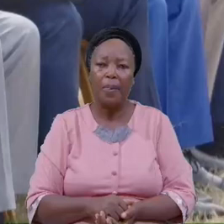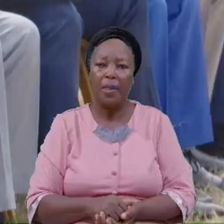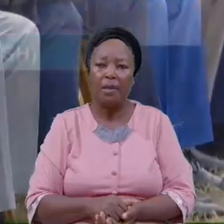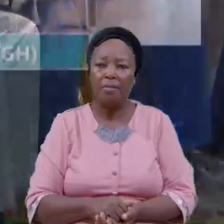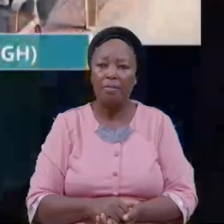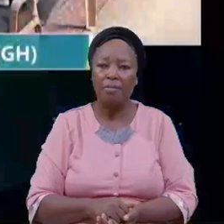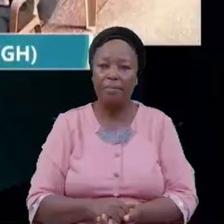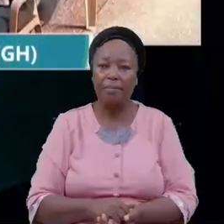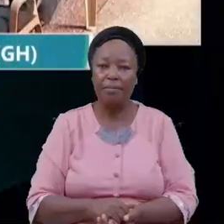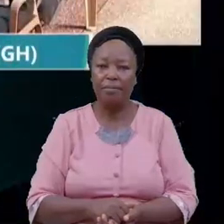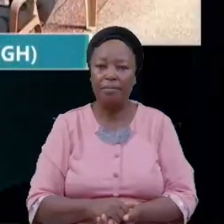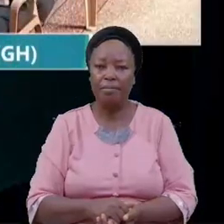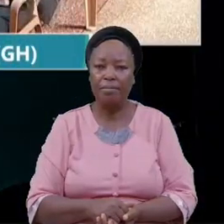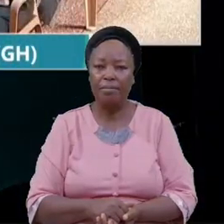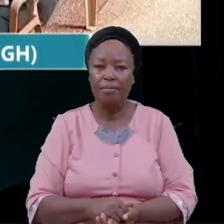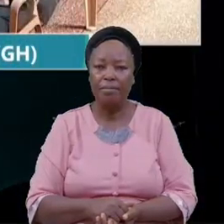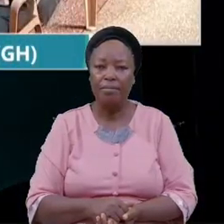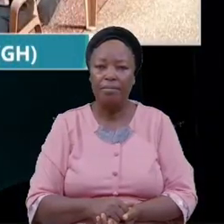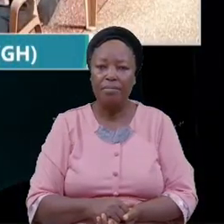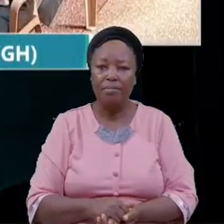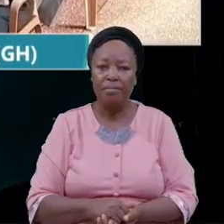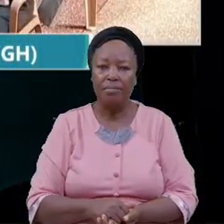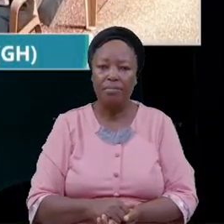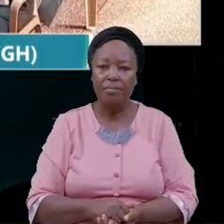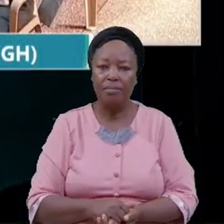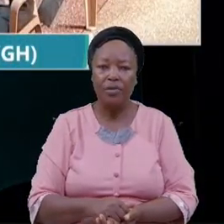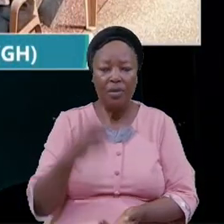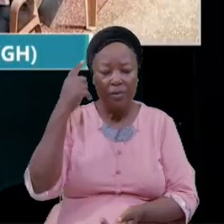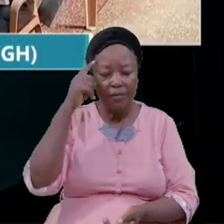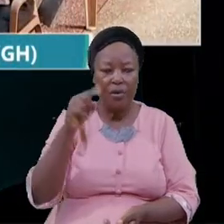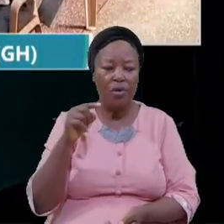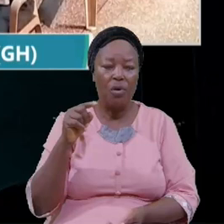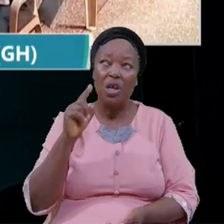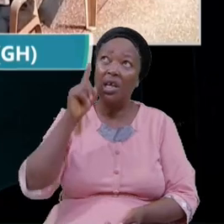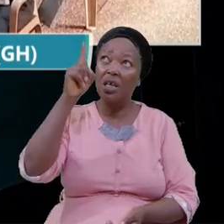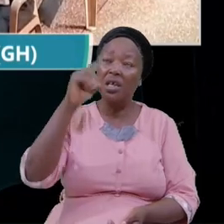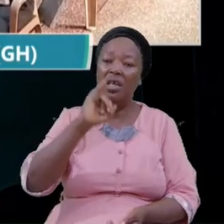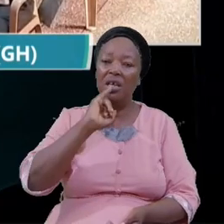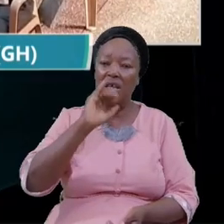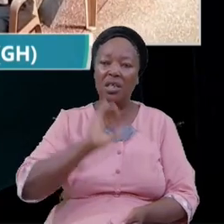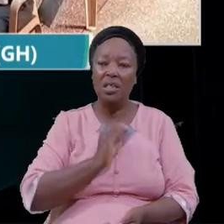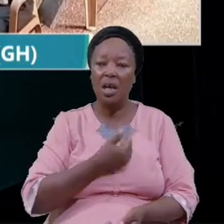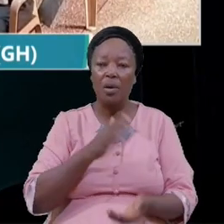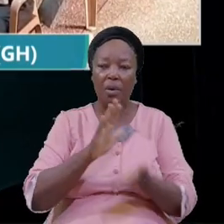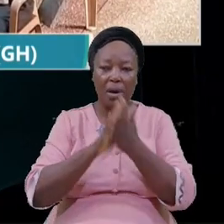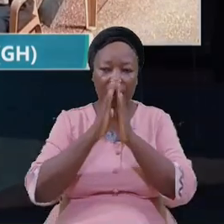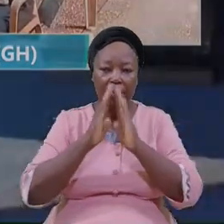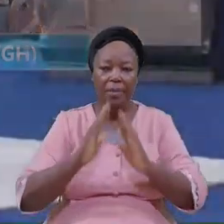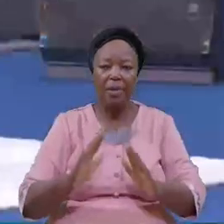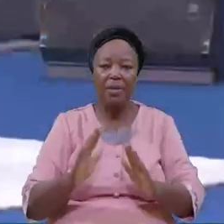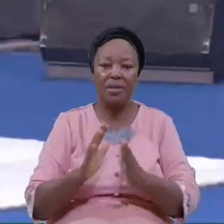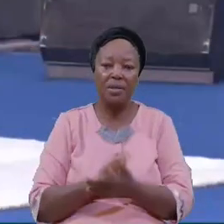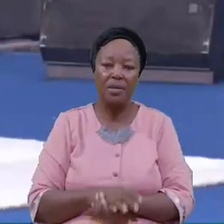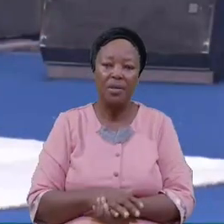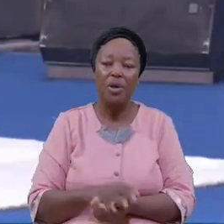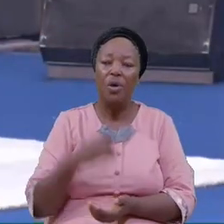pas, ramasse le caillou, lance-lui ça, non, but il ne te dira pas ça. He is our peace. Il est notre paix. Who has